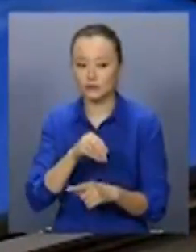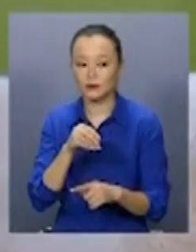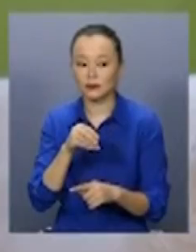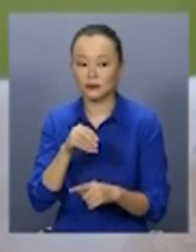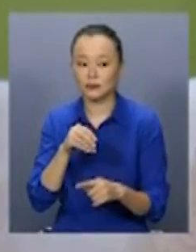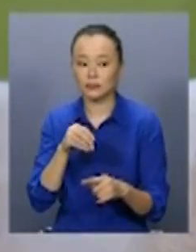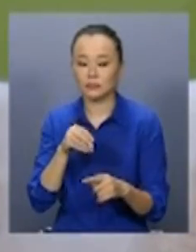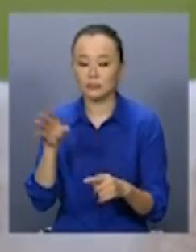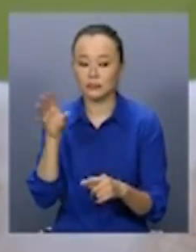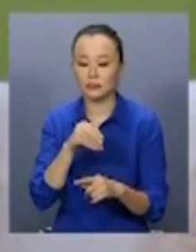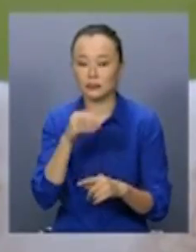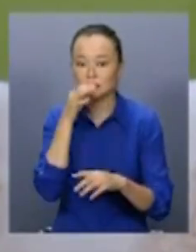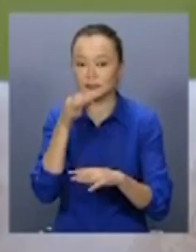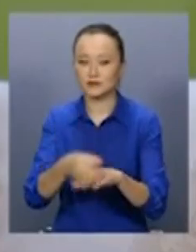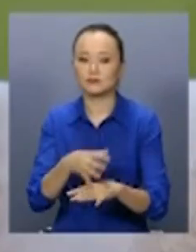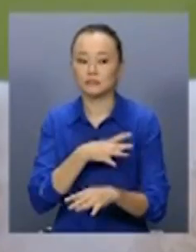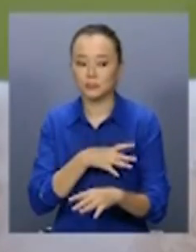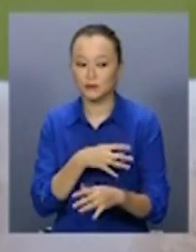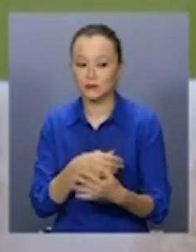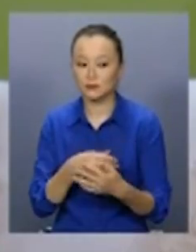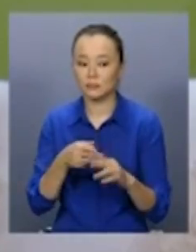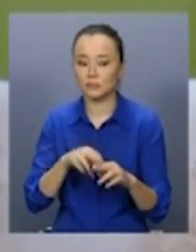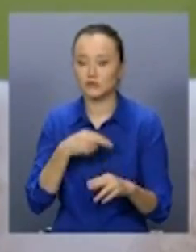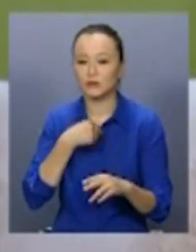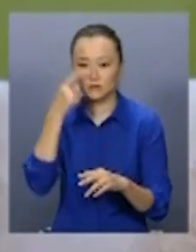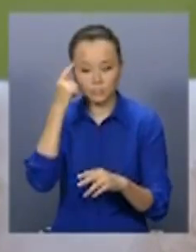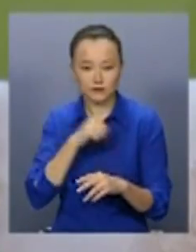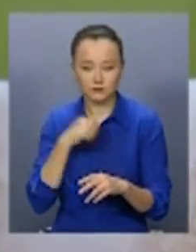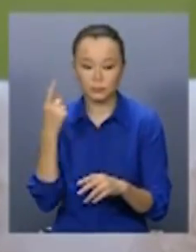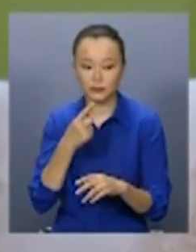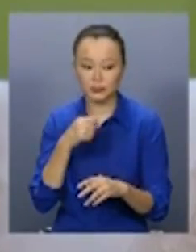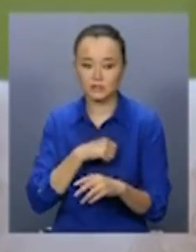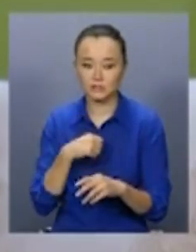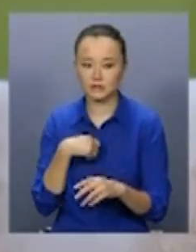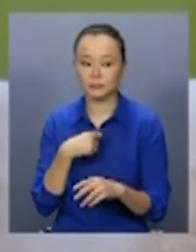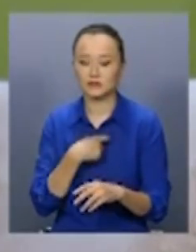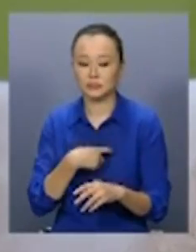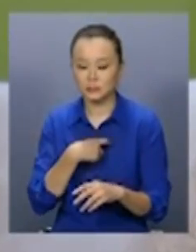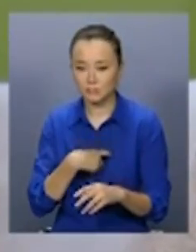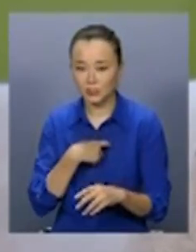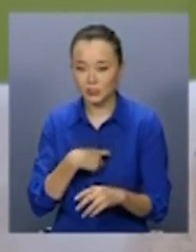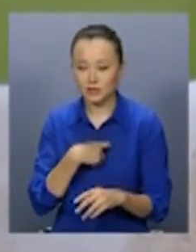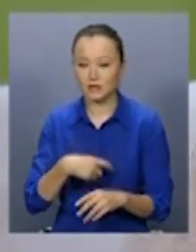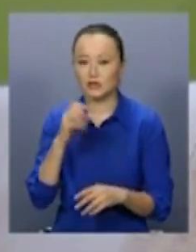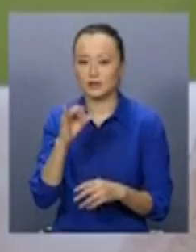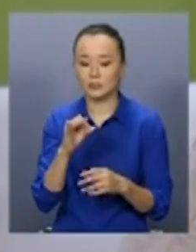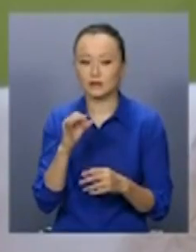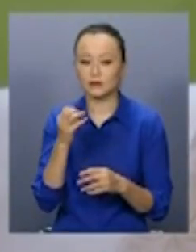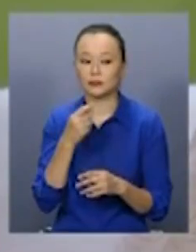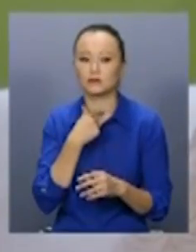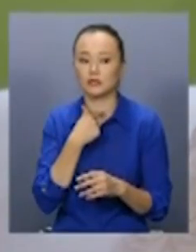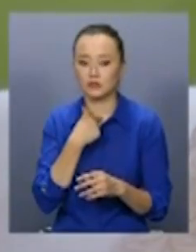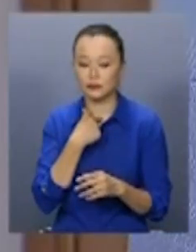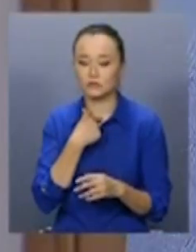жаңағы айтып кетті. Мен ойлайым, ең бастысы адамның өзін және де жаңағы даусын